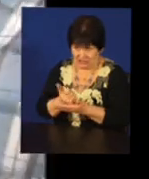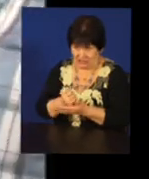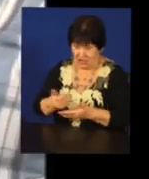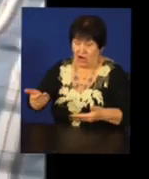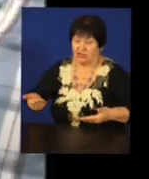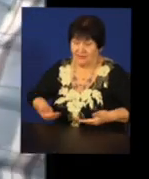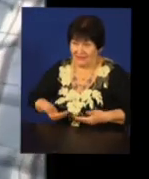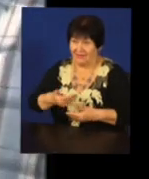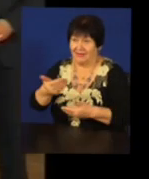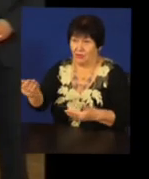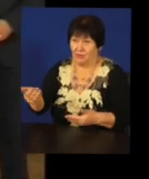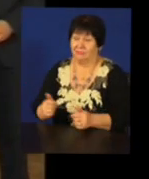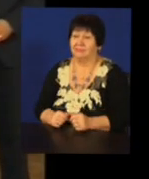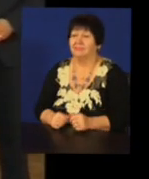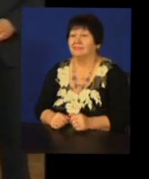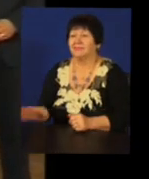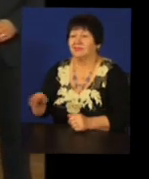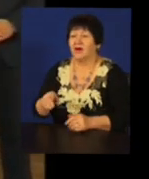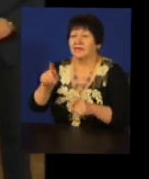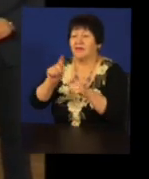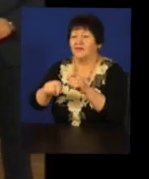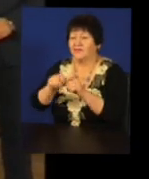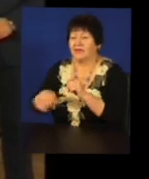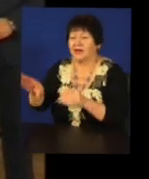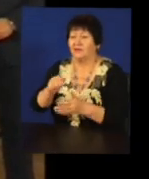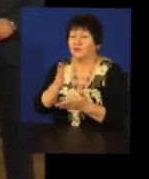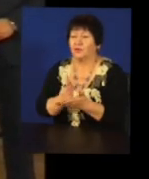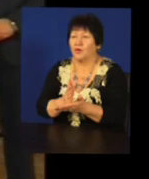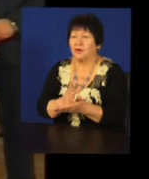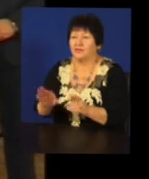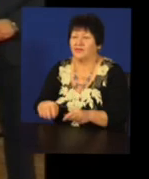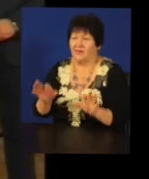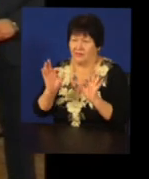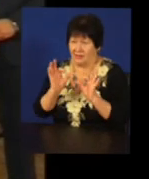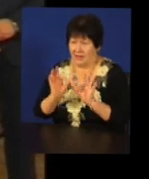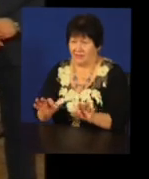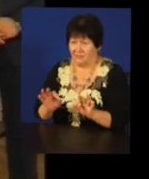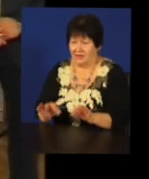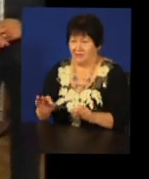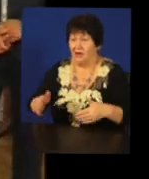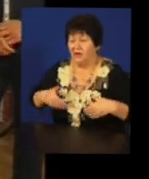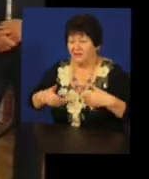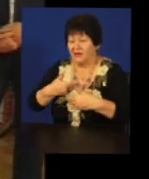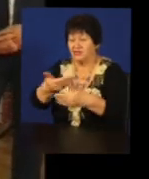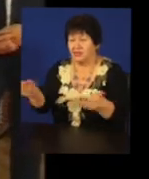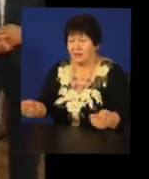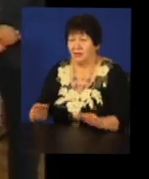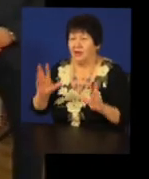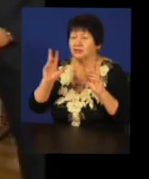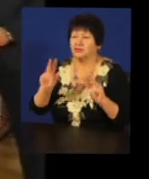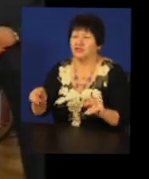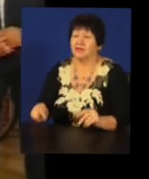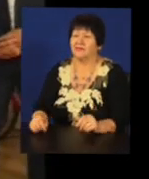viața mea. Apoi asta da. E spun. Toate verificările au avut loc, totul este pe adevărat și nu avem decât să vă felicităm încă o dată.